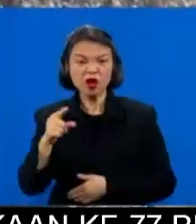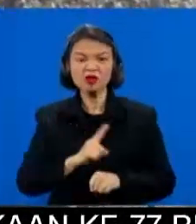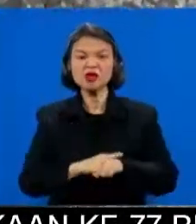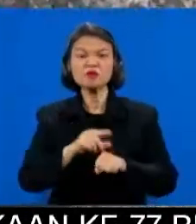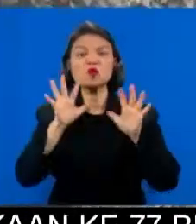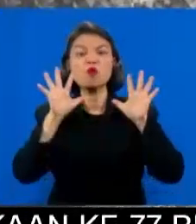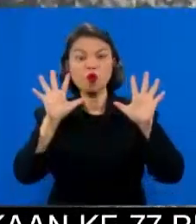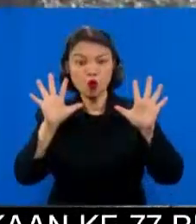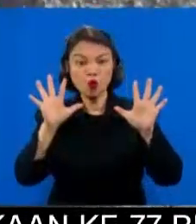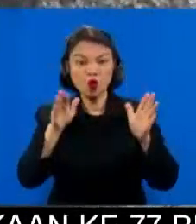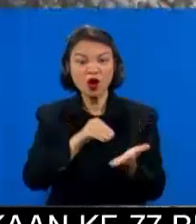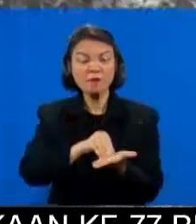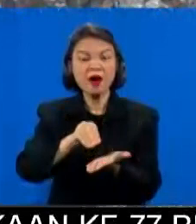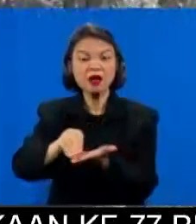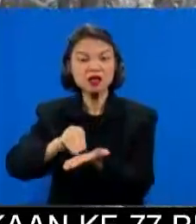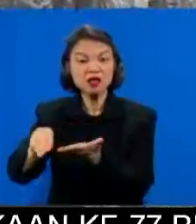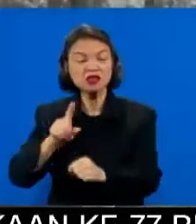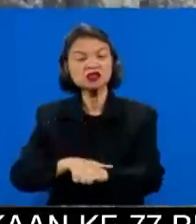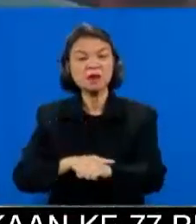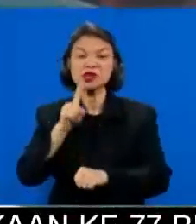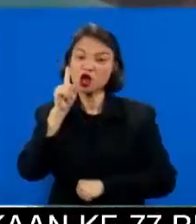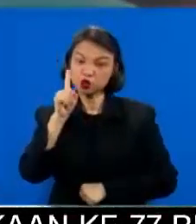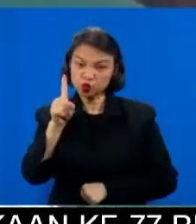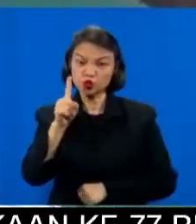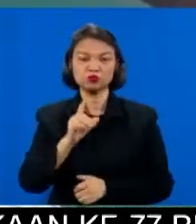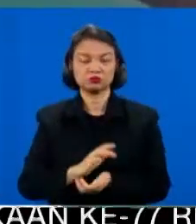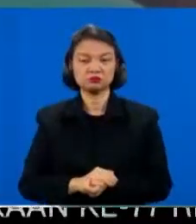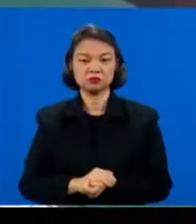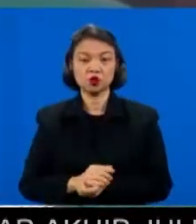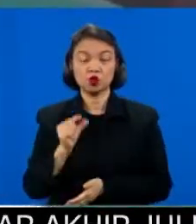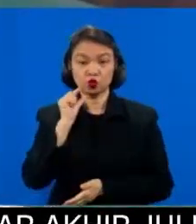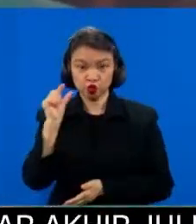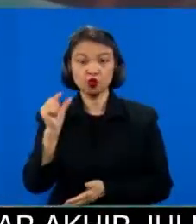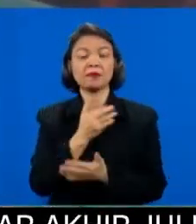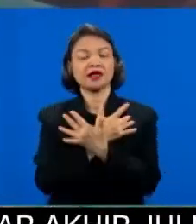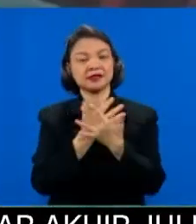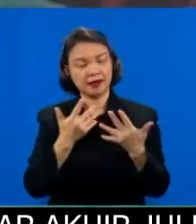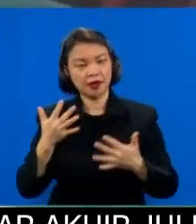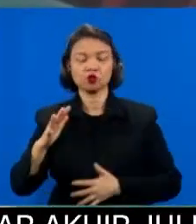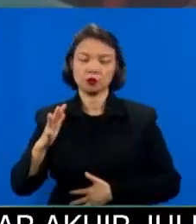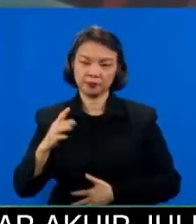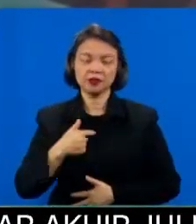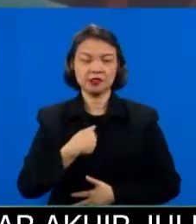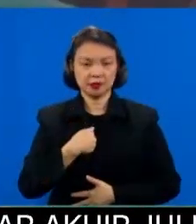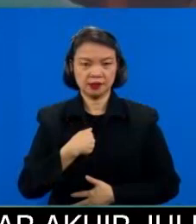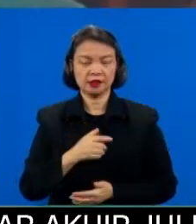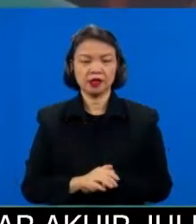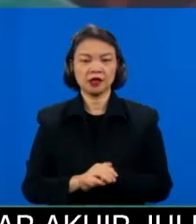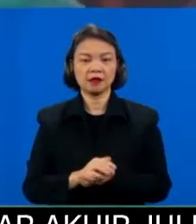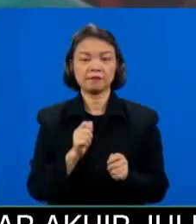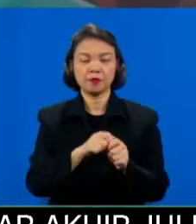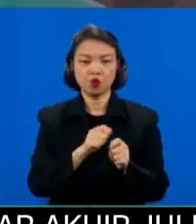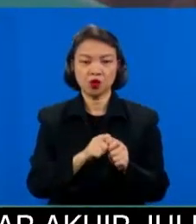Dari jam 10, ya. Baru dibagi jam? Baru dibagi jam 1. Jam 1. Untuk masyarakat, kurang lebih kami membuat 2.000